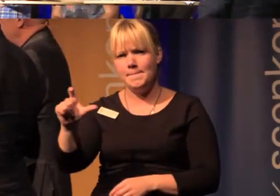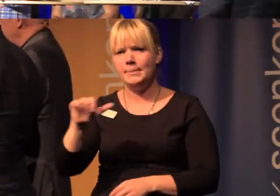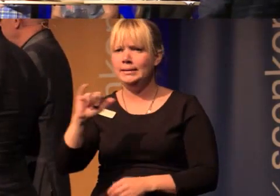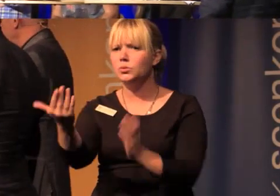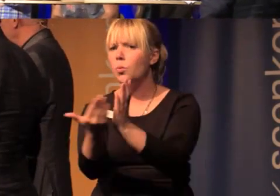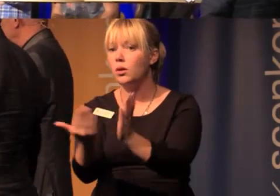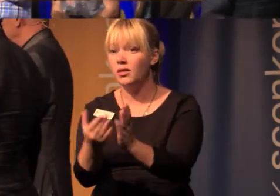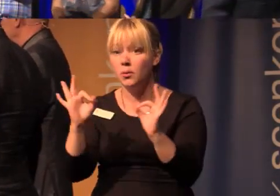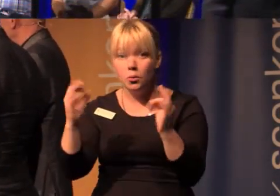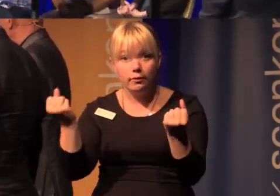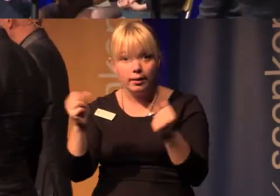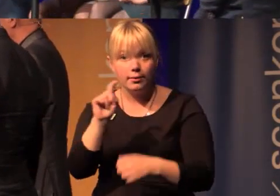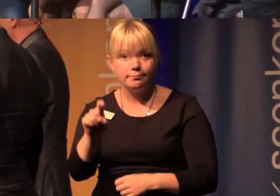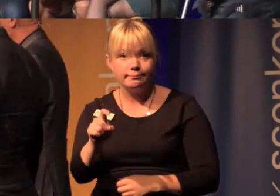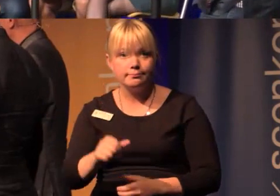Hur viktiga är de?